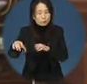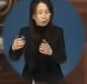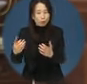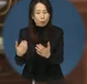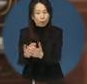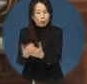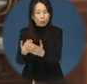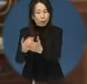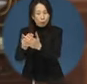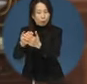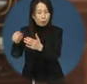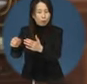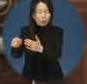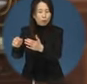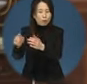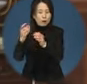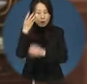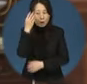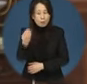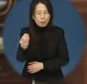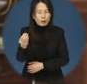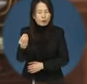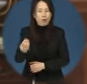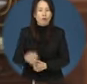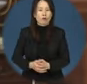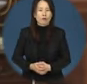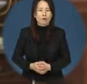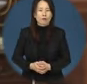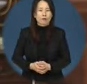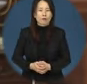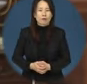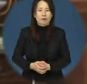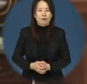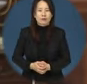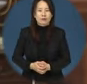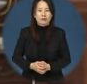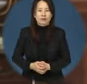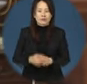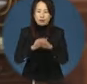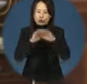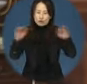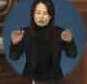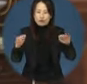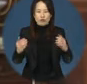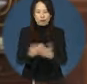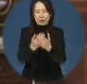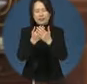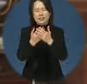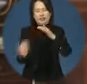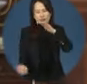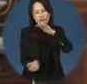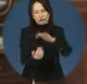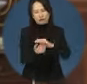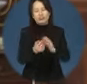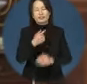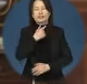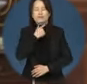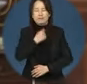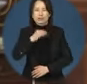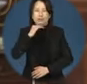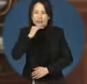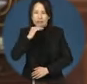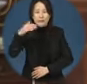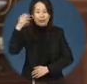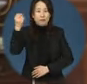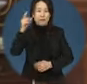아 여기도 손댄 흔적이 인데 따는 걸 발견할 때 아니겠습니까 그런 균형 발전이 이루어지길 같이 좀 소망 해보겠습니다